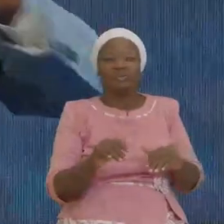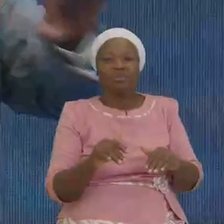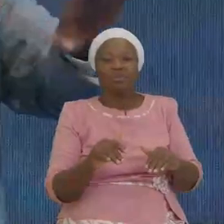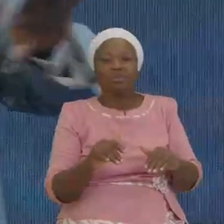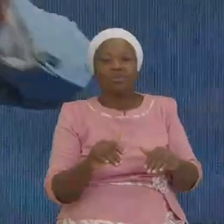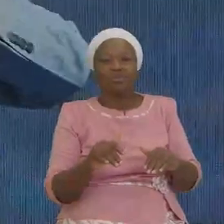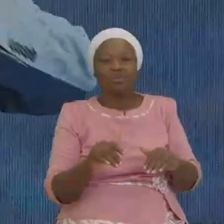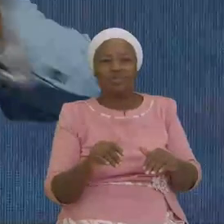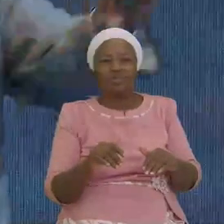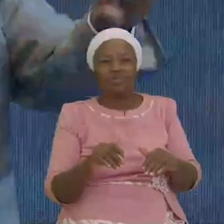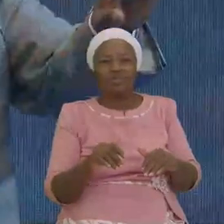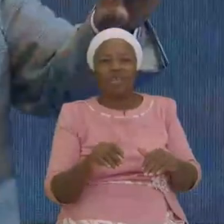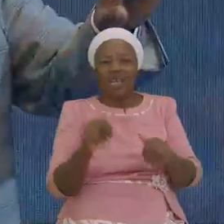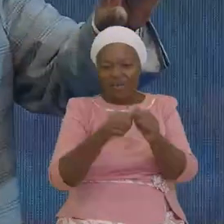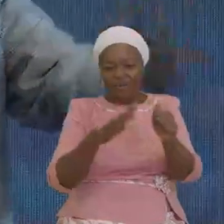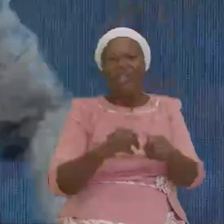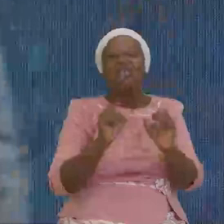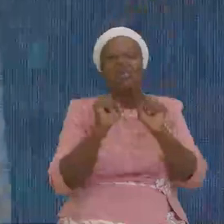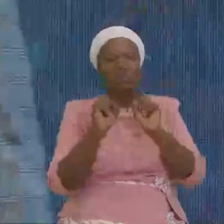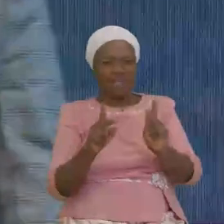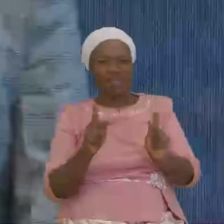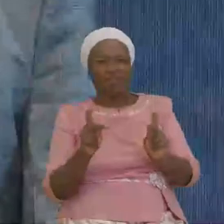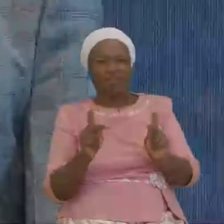Et dès que cela est fait,